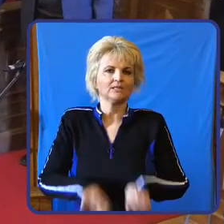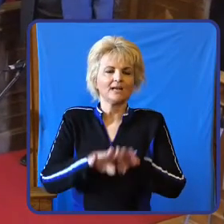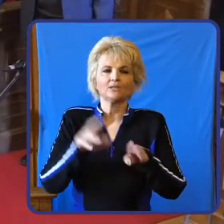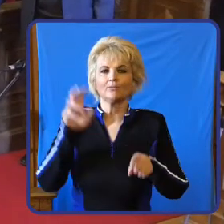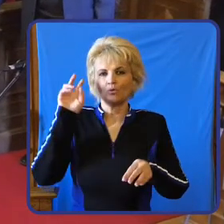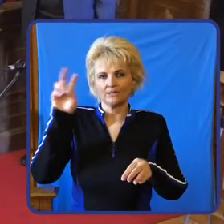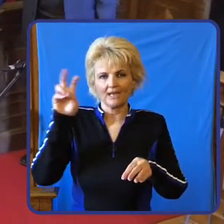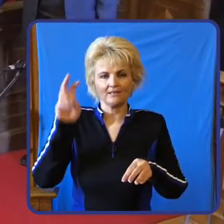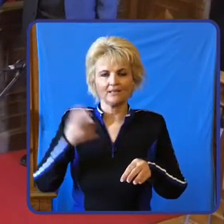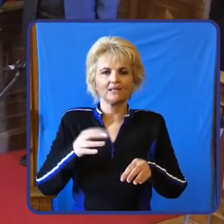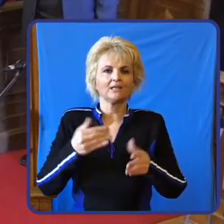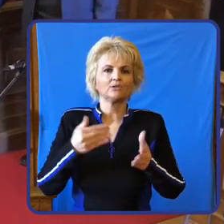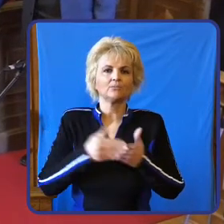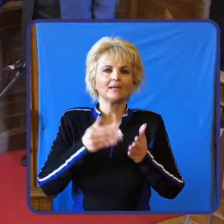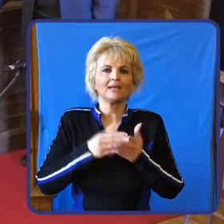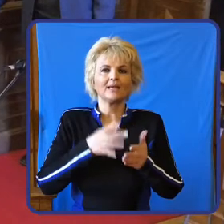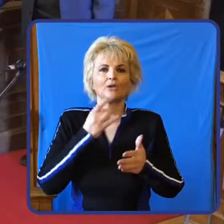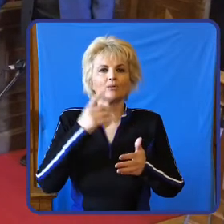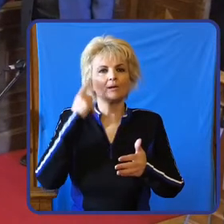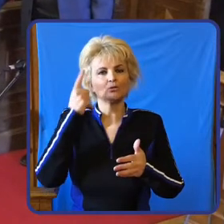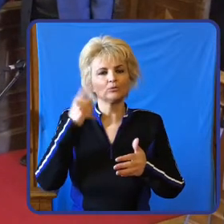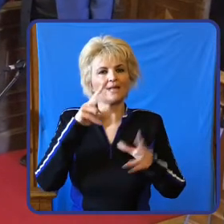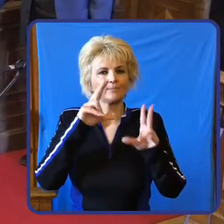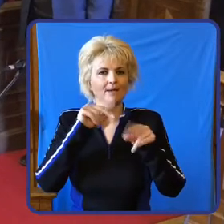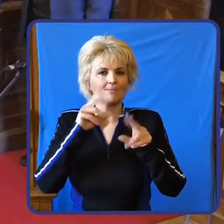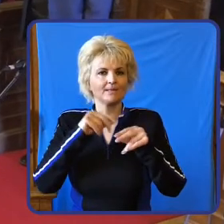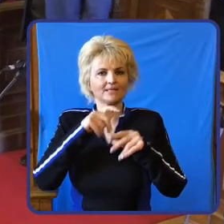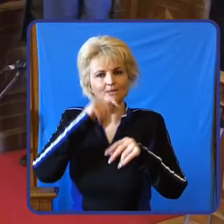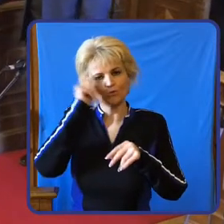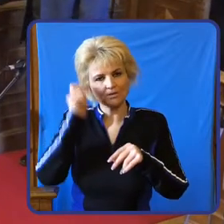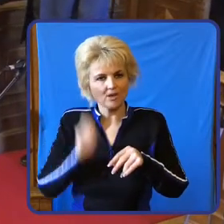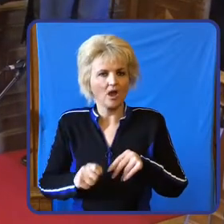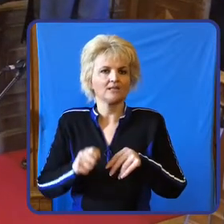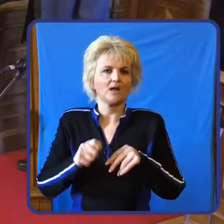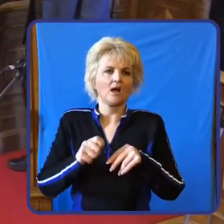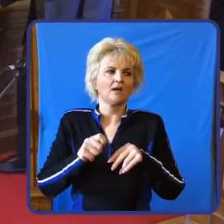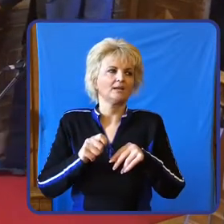hozzászólni, és még jobban ki tudnák fejteni az ukrajnai, az egyéb